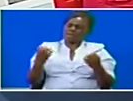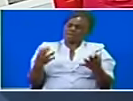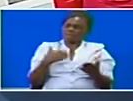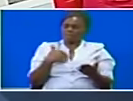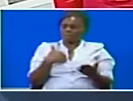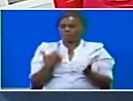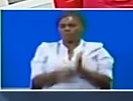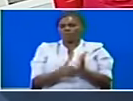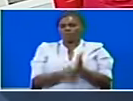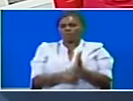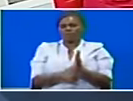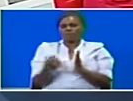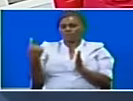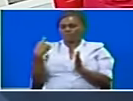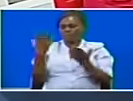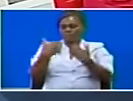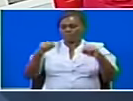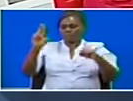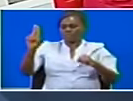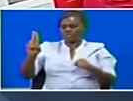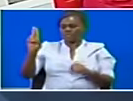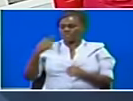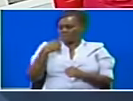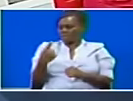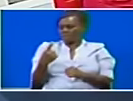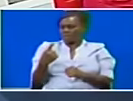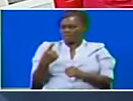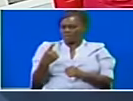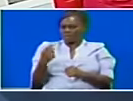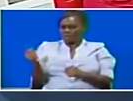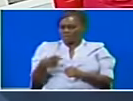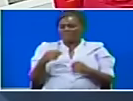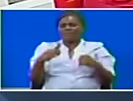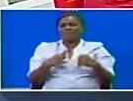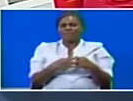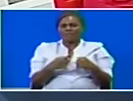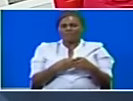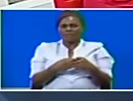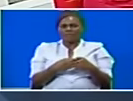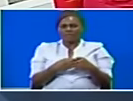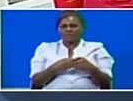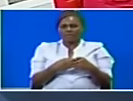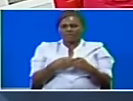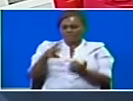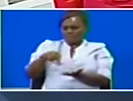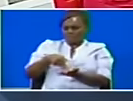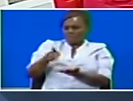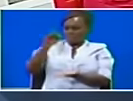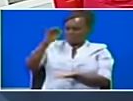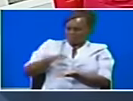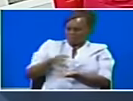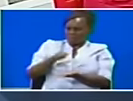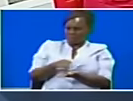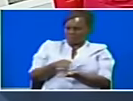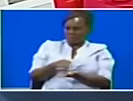Umeangalia juzi rais mwenyewe akiongea kule bunge na anasema ikifika mwezi wa 8 la itabidi sasa mishahara wa watu ikatwe na vitu